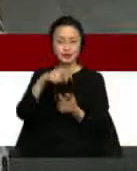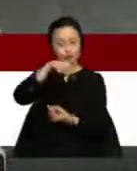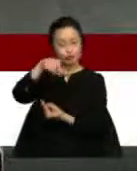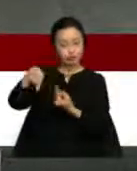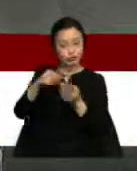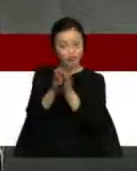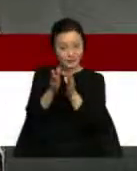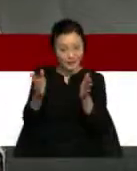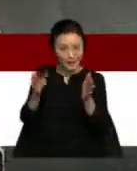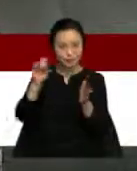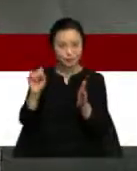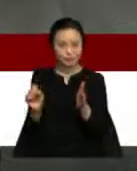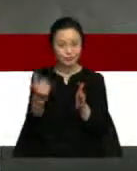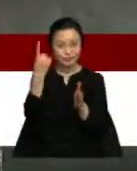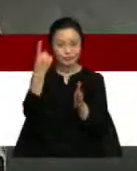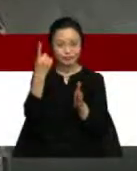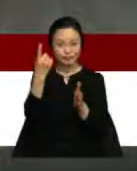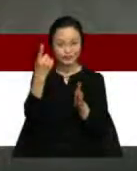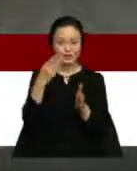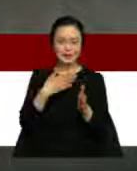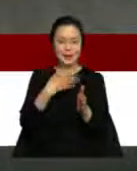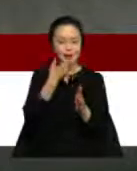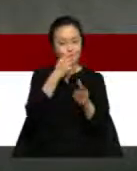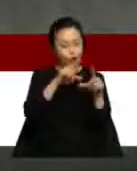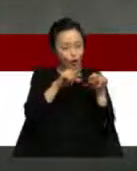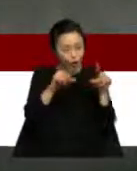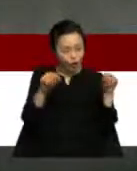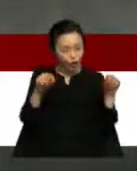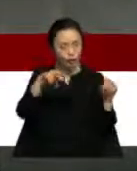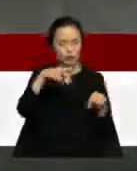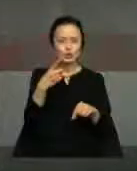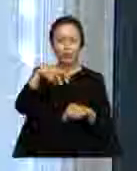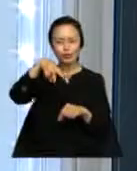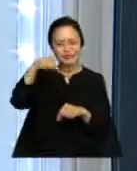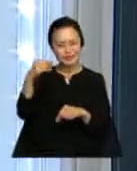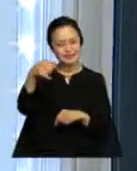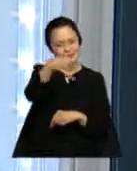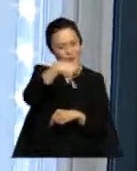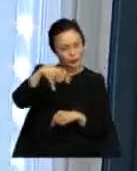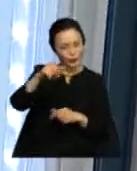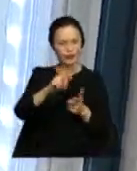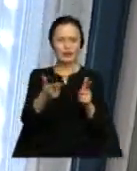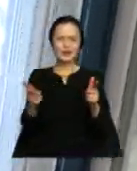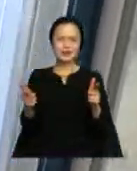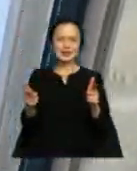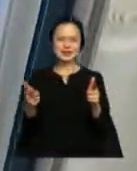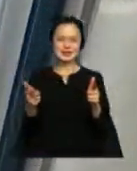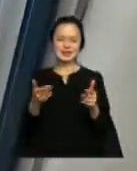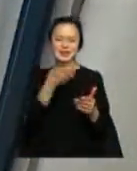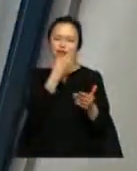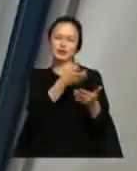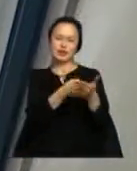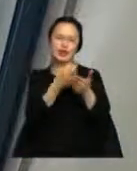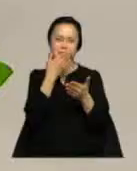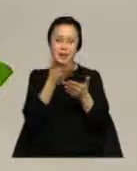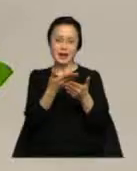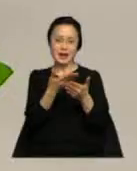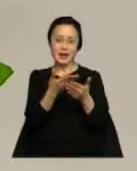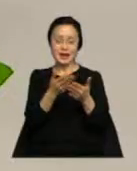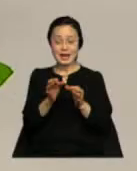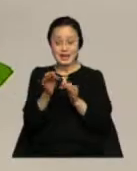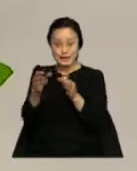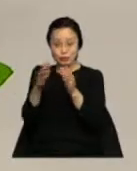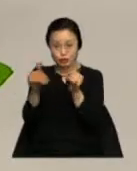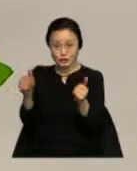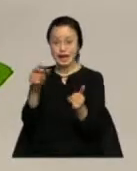운영됨으로써 진짜로 소량씩 있잖아요. 뭐 소스 같은 것도 갖고 온 적도 있고. 절인 배추와 무 등에 기부자의 이름과